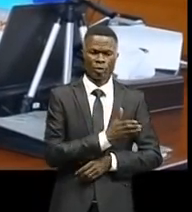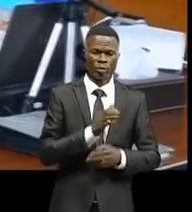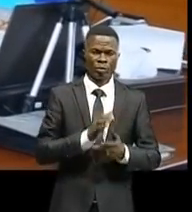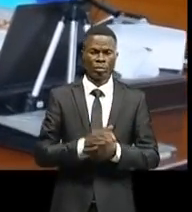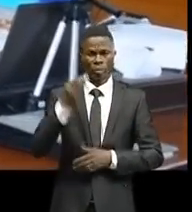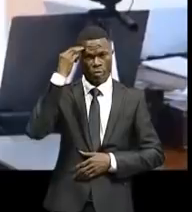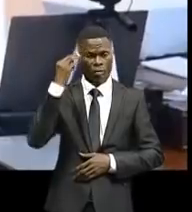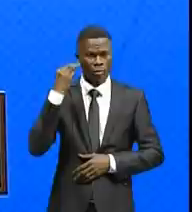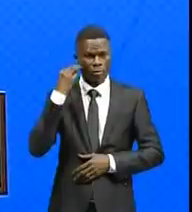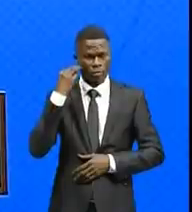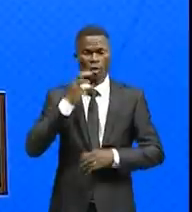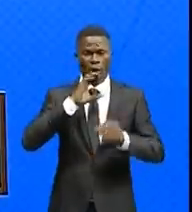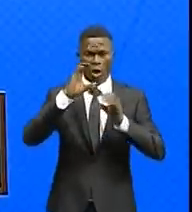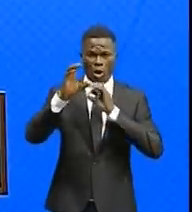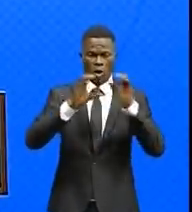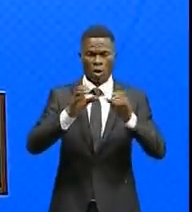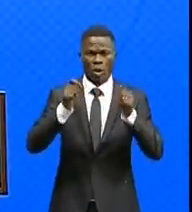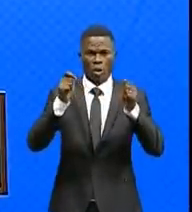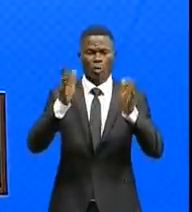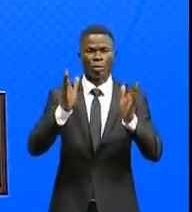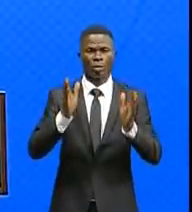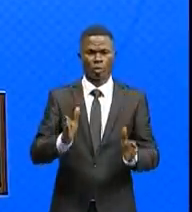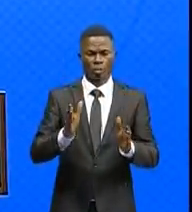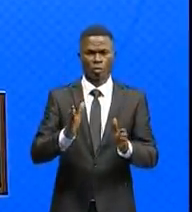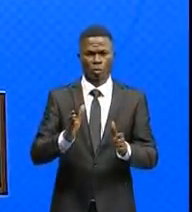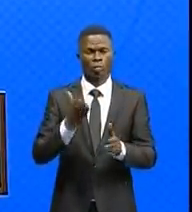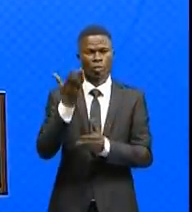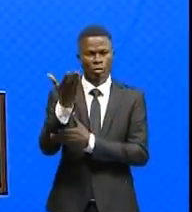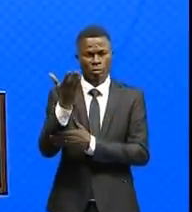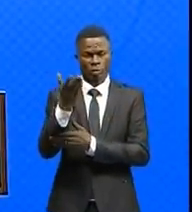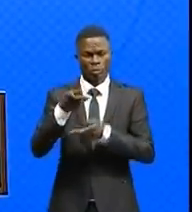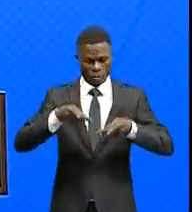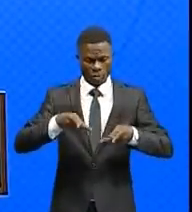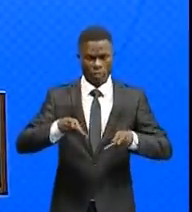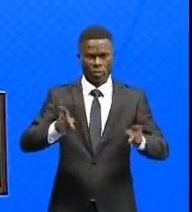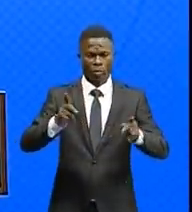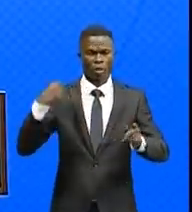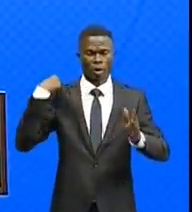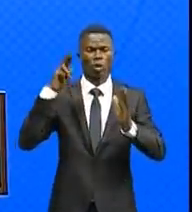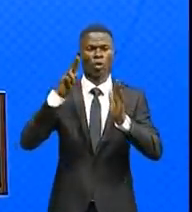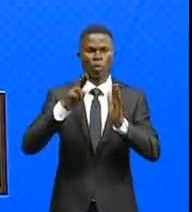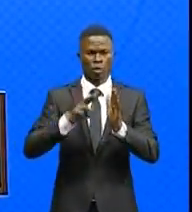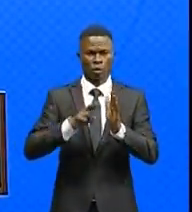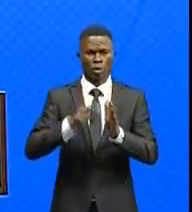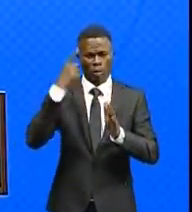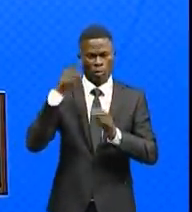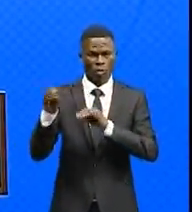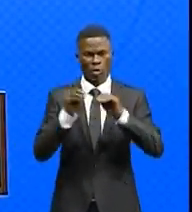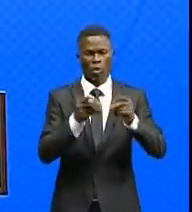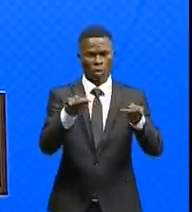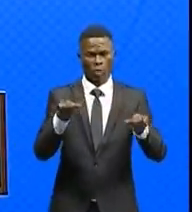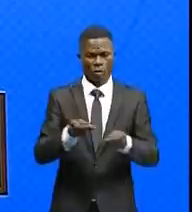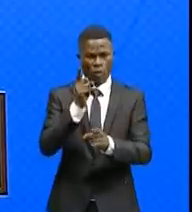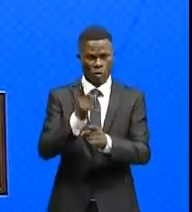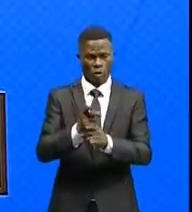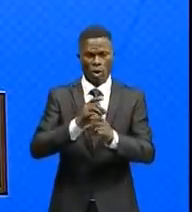Le ministre de la Communication et Médias a sollicité l'autorisation du gouvernement pour la mise en place